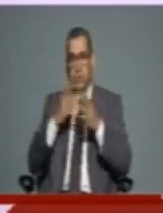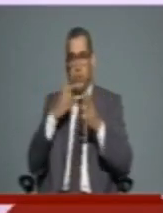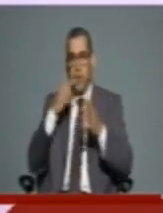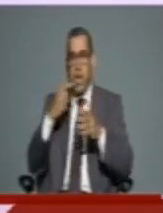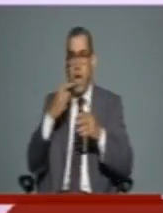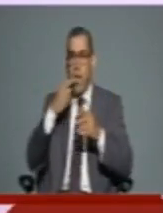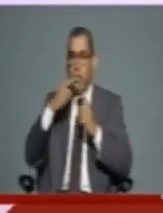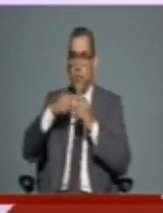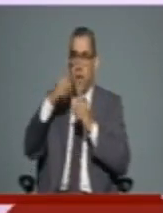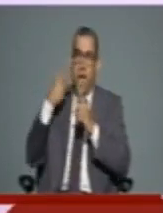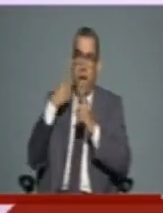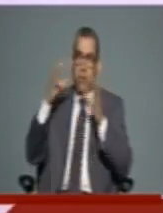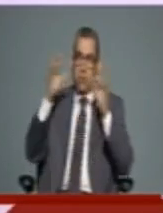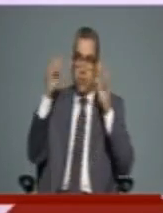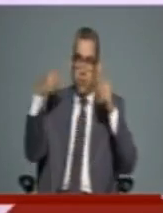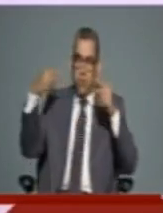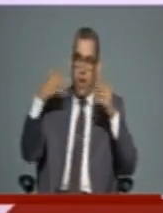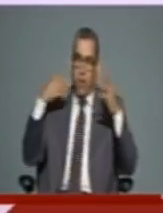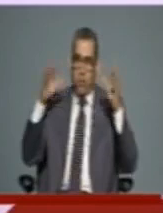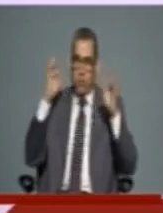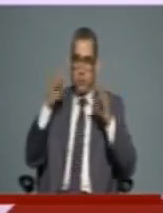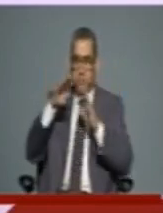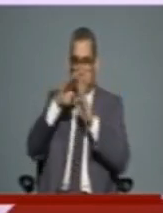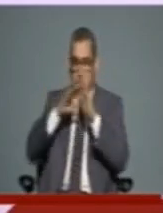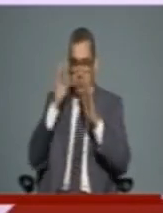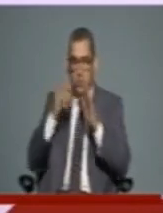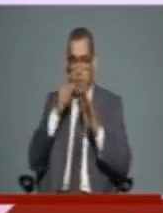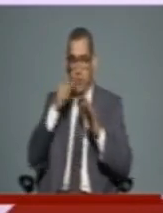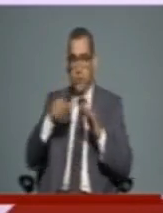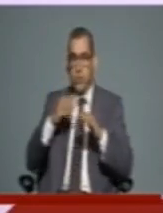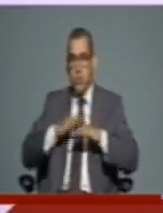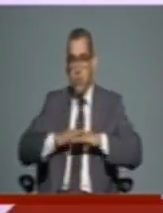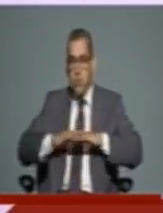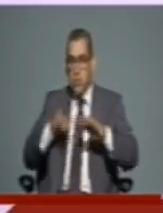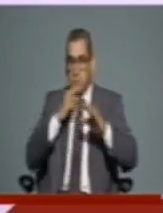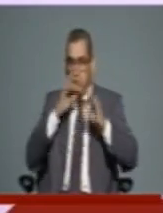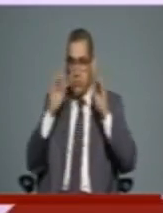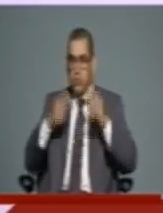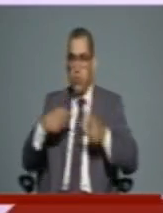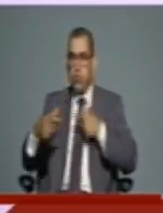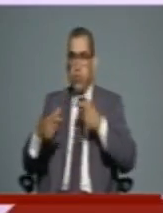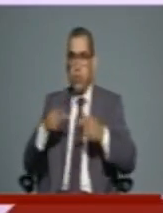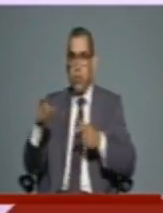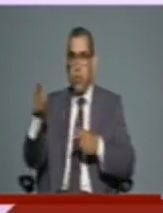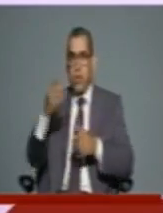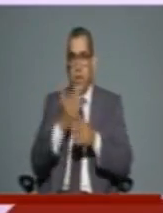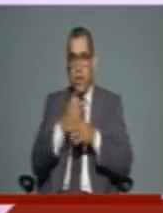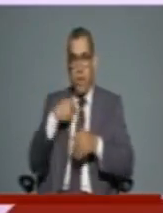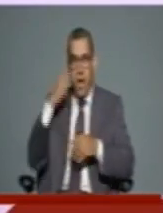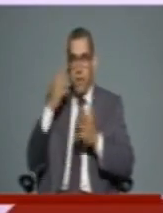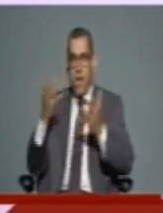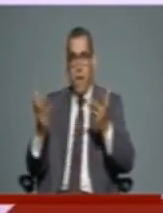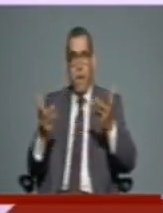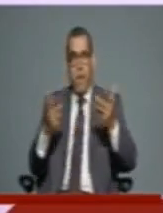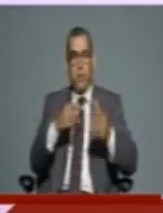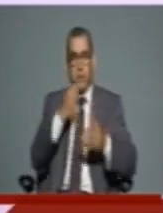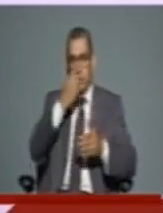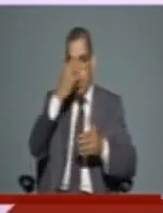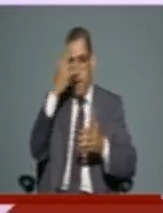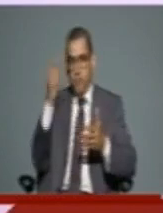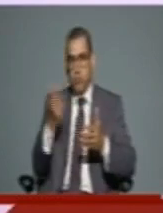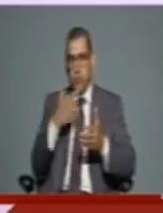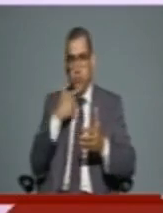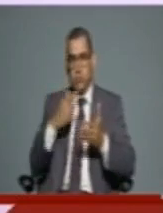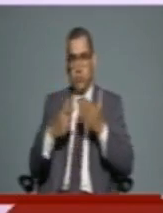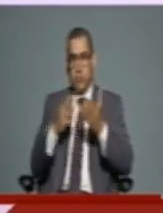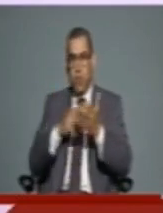معينة وانضباط معين، وكل ده مميكن بحيث ان احنا وحاسبين